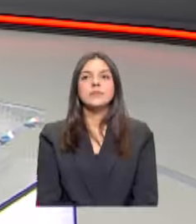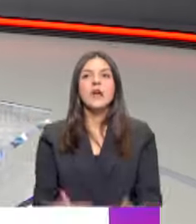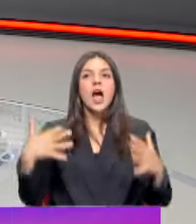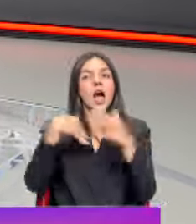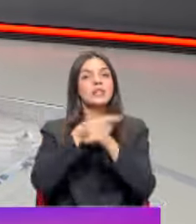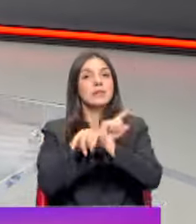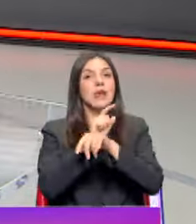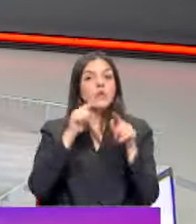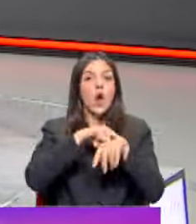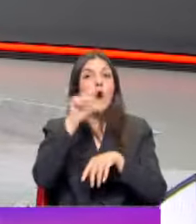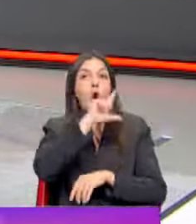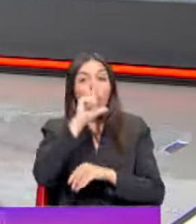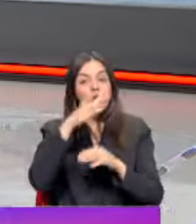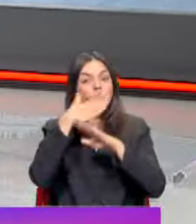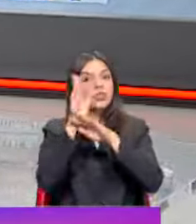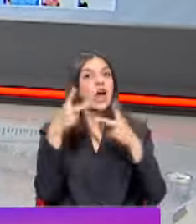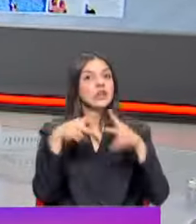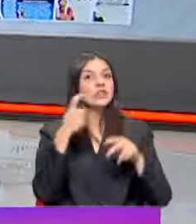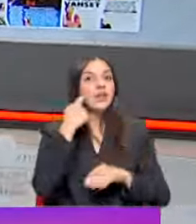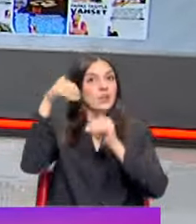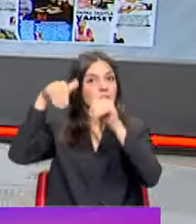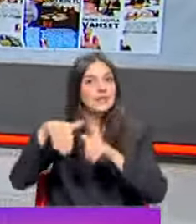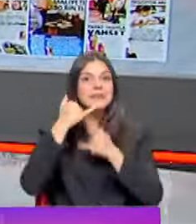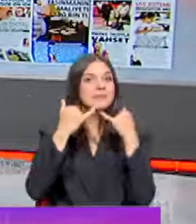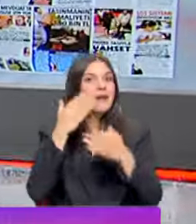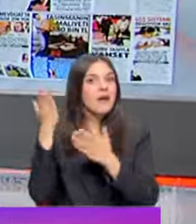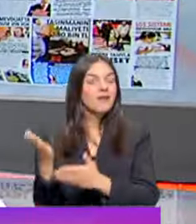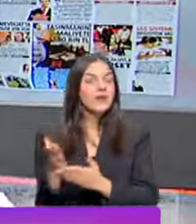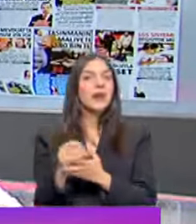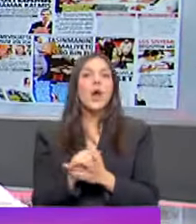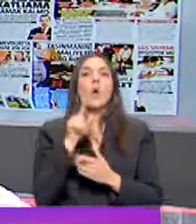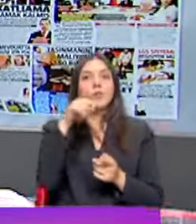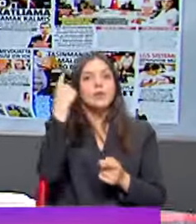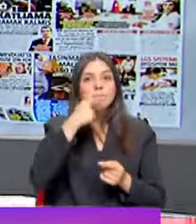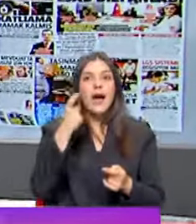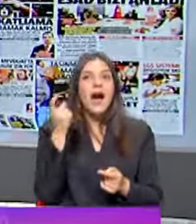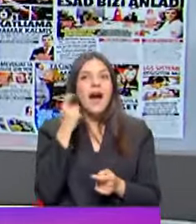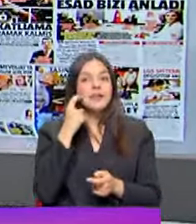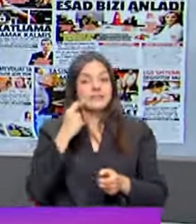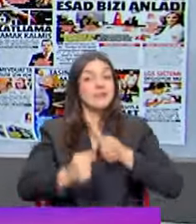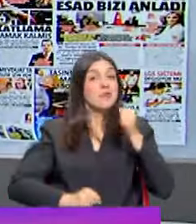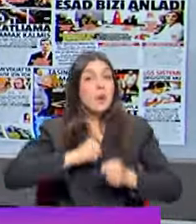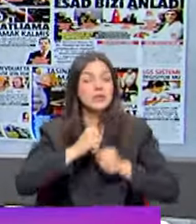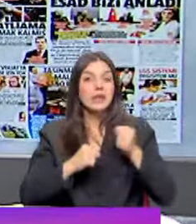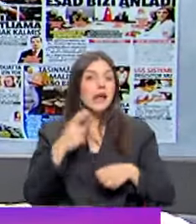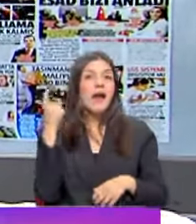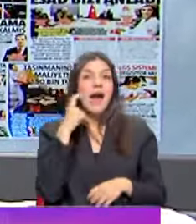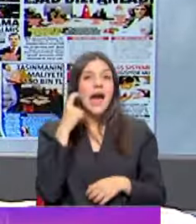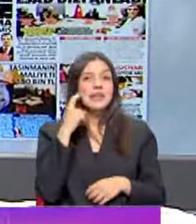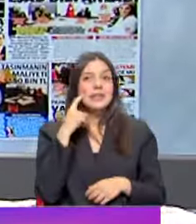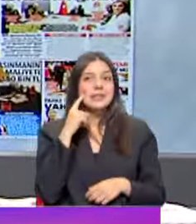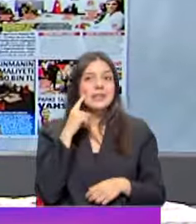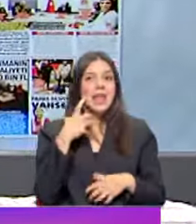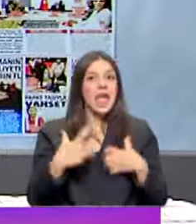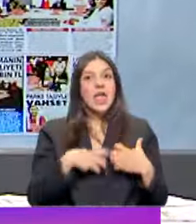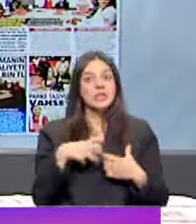Akşam saat 10'a kadar açıktı Anıtkabir ziyarete. Dolayısıyla atasına koşanlar, atasına